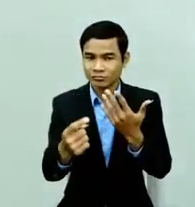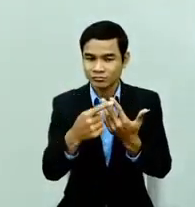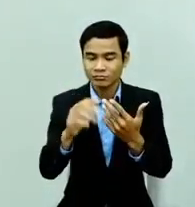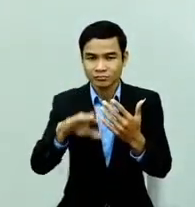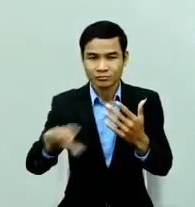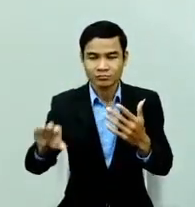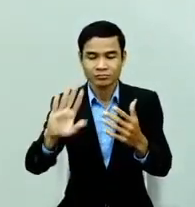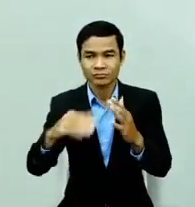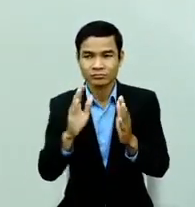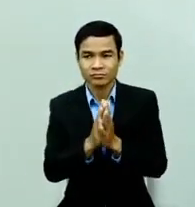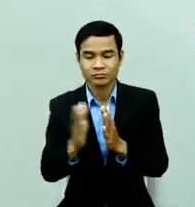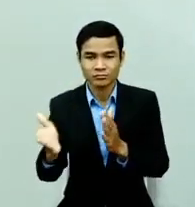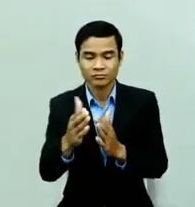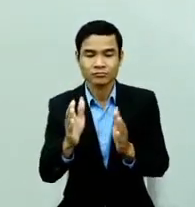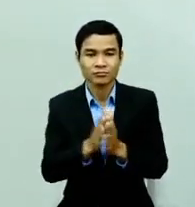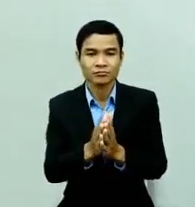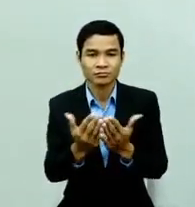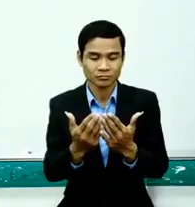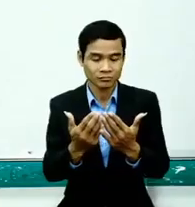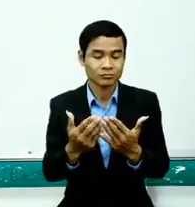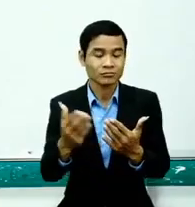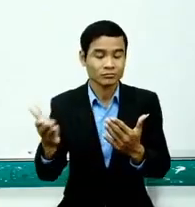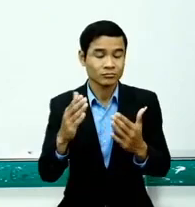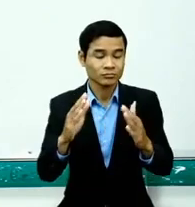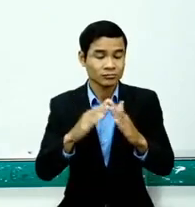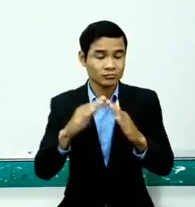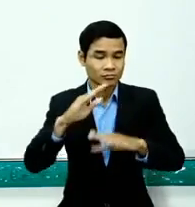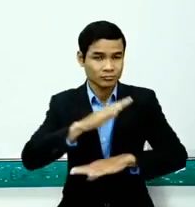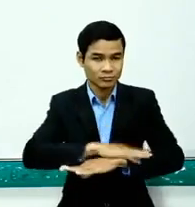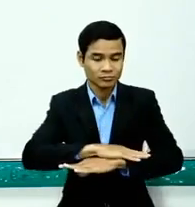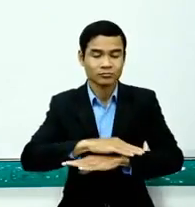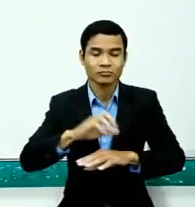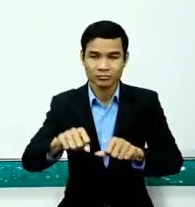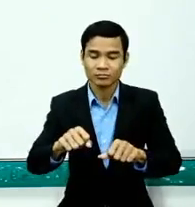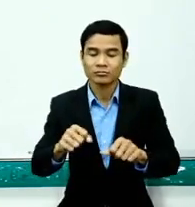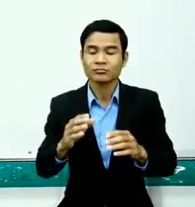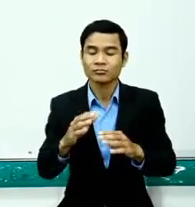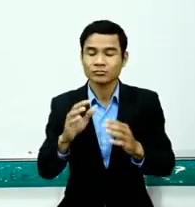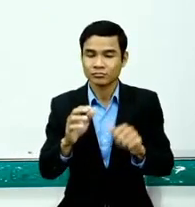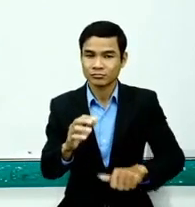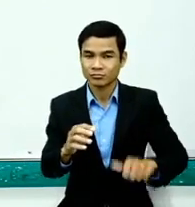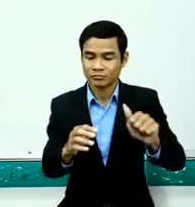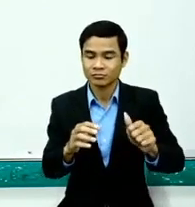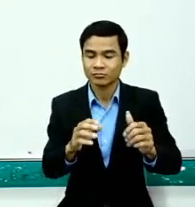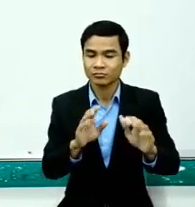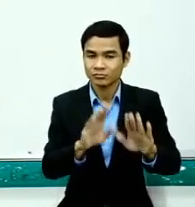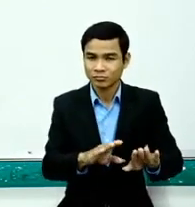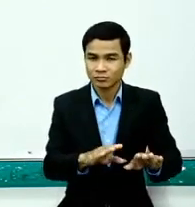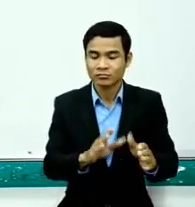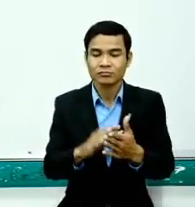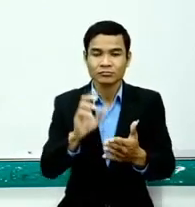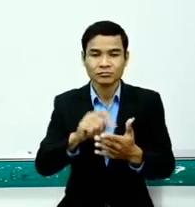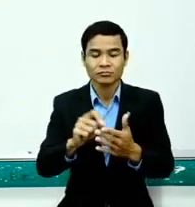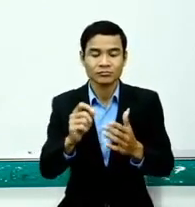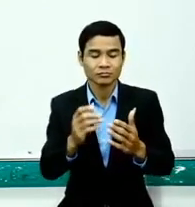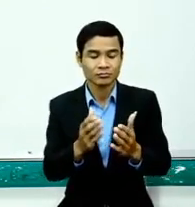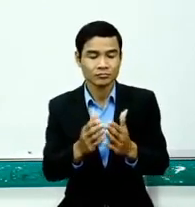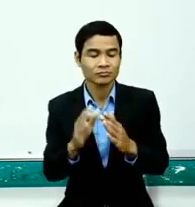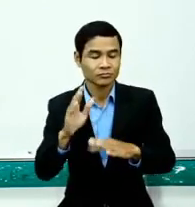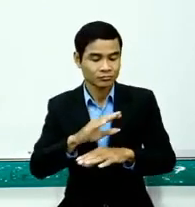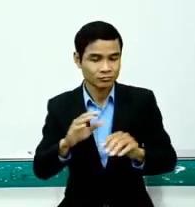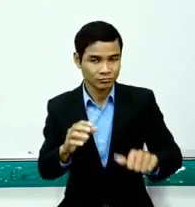ឥឡូវកូនកូនដាក់សិផានៅលើតកូនកូនលើកដាក់ឈ្មោះដោយសរហ្វឺតតែបលប់ដើម្បីត្រៀមសរសេរស្រាក់អោះណាតើកូនសរសេ